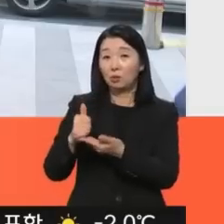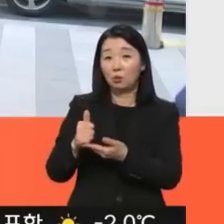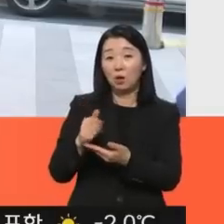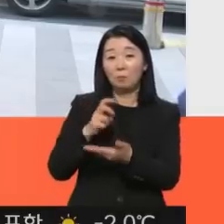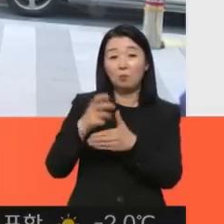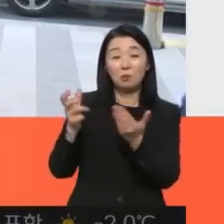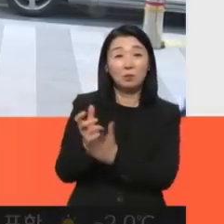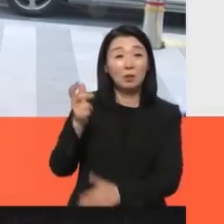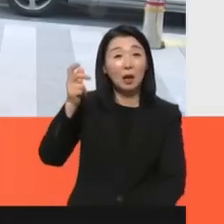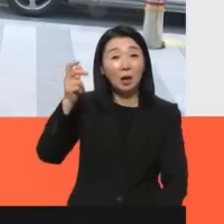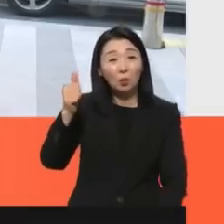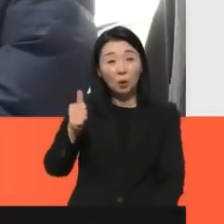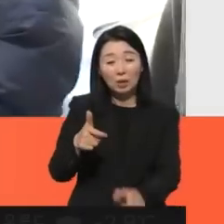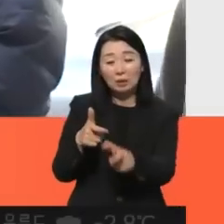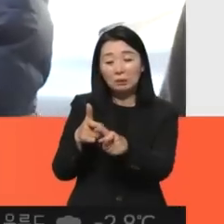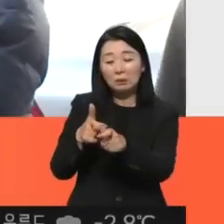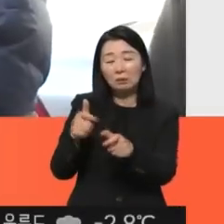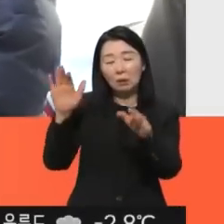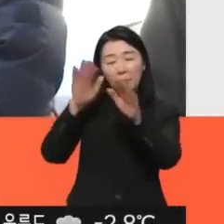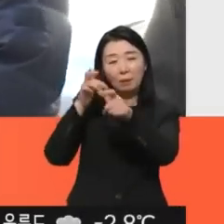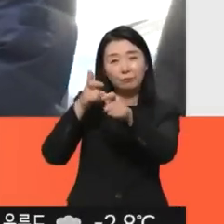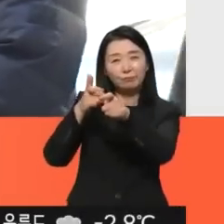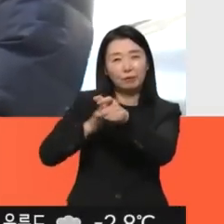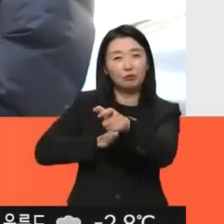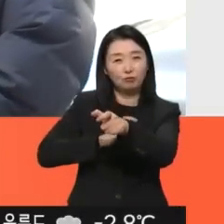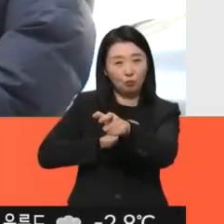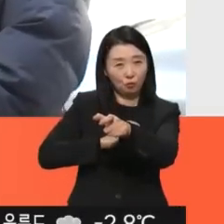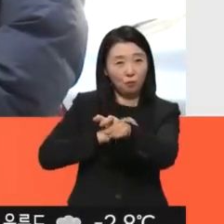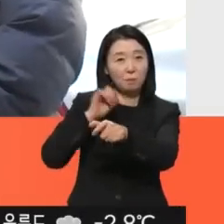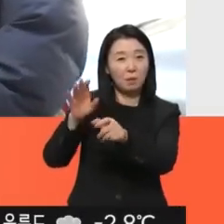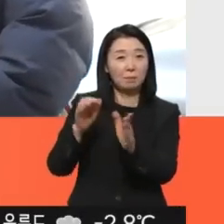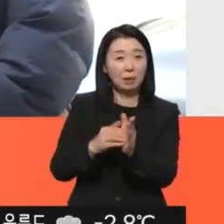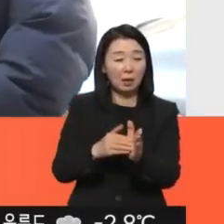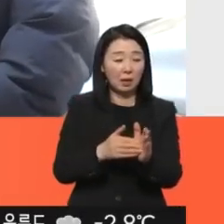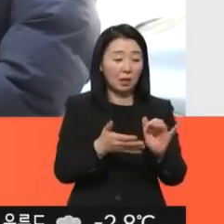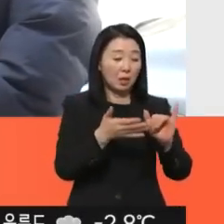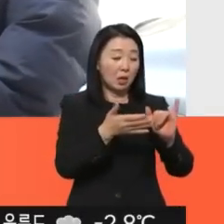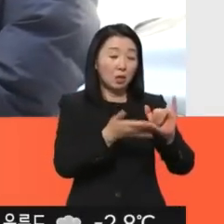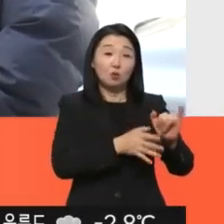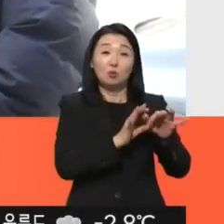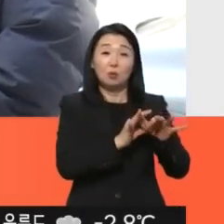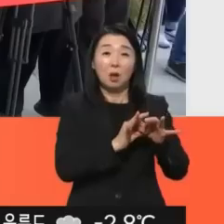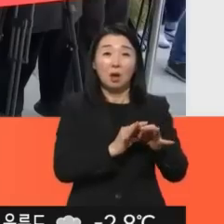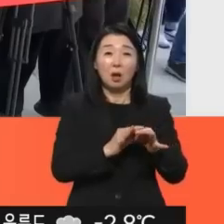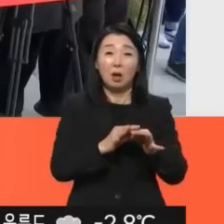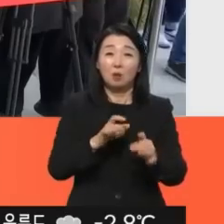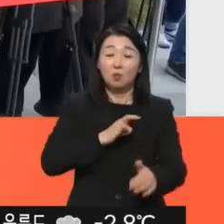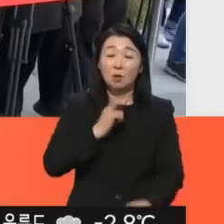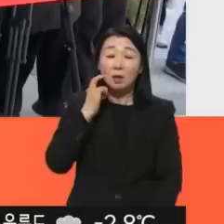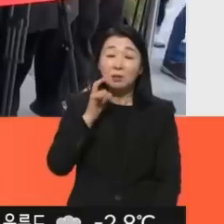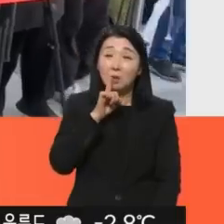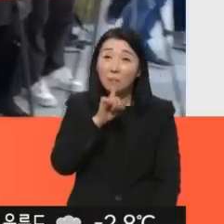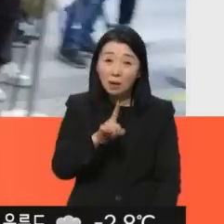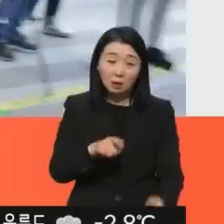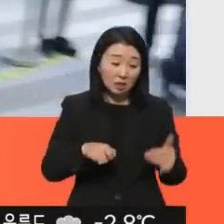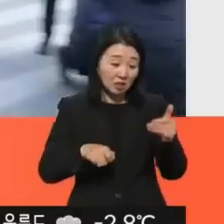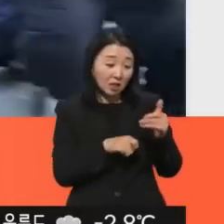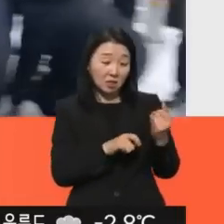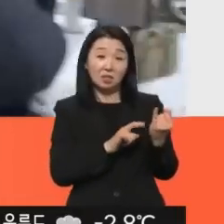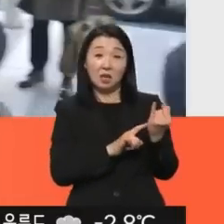한동훈 장관의 청담동 심야 술자리 의혹을 제기했죠. 더탐사는 의혹은 거짓말이라고 고백한 첼리스트